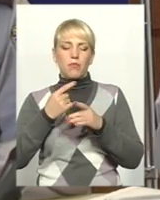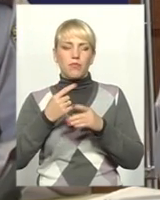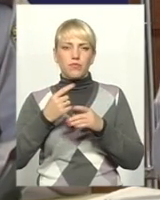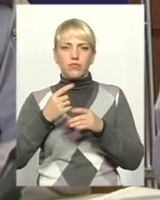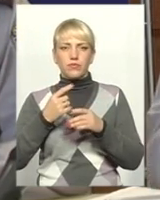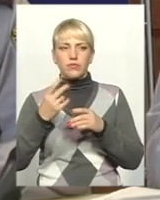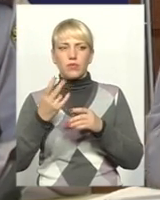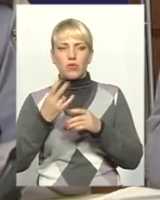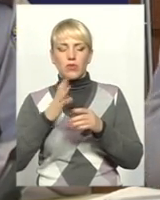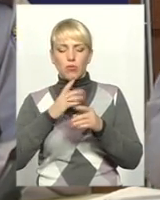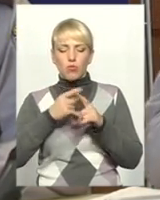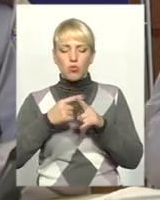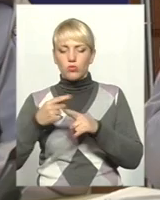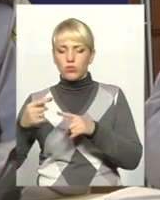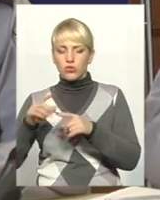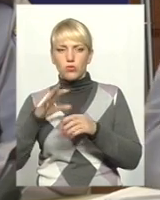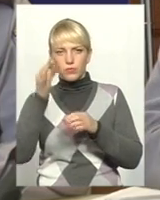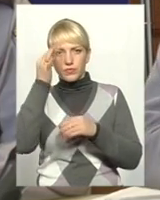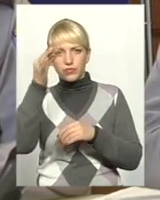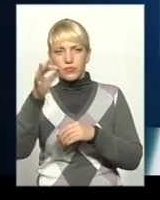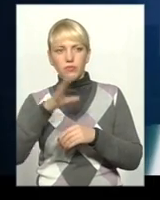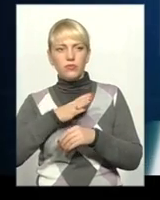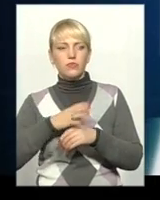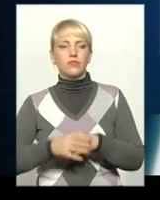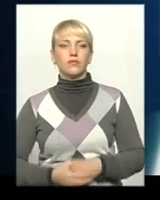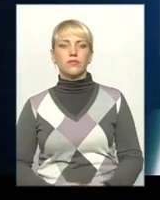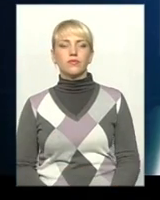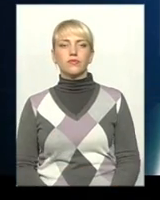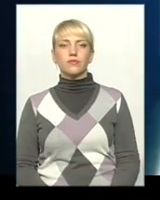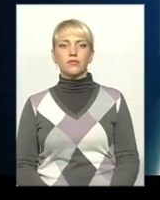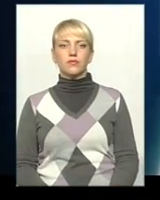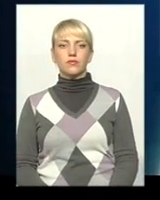вони його виставляють так, щоб при наїзді воно витримувалося.